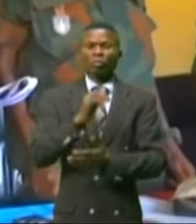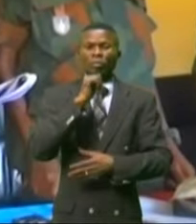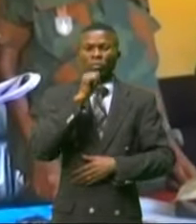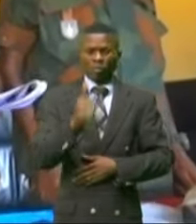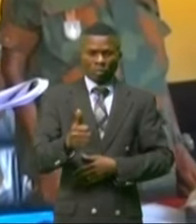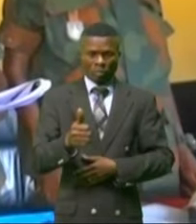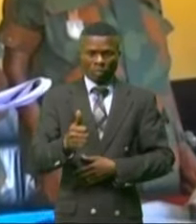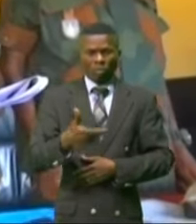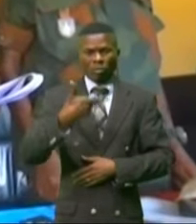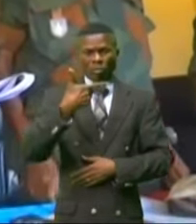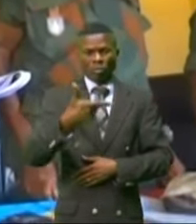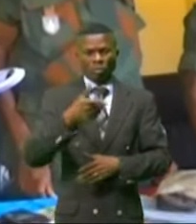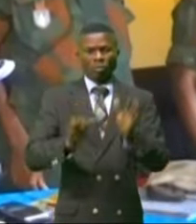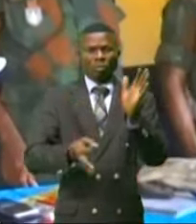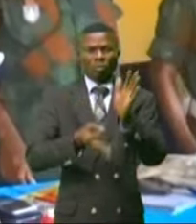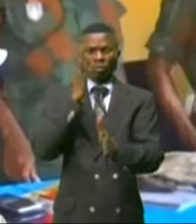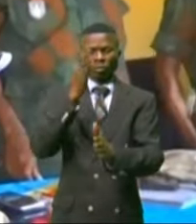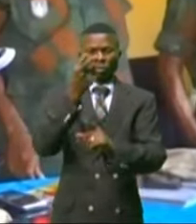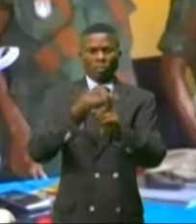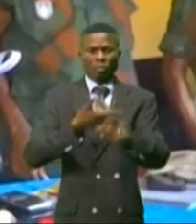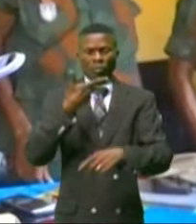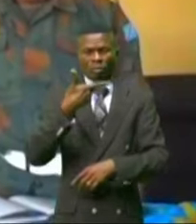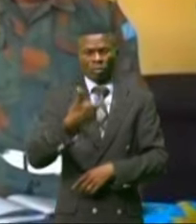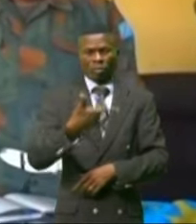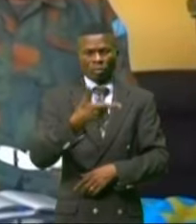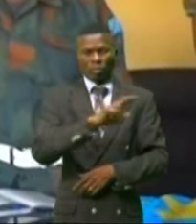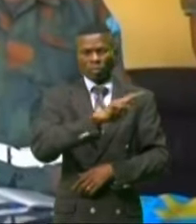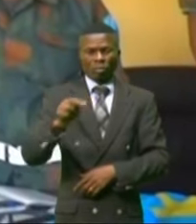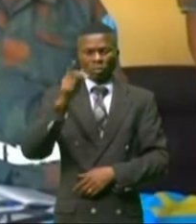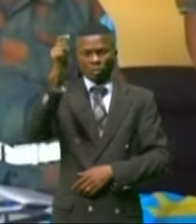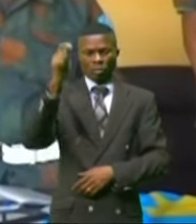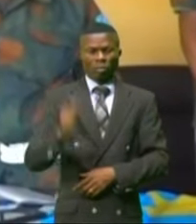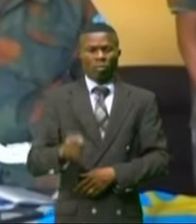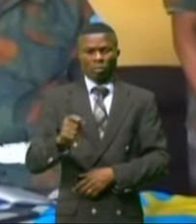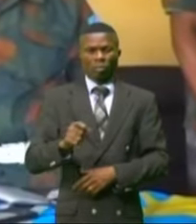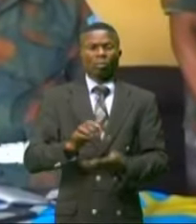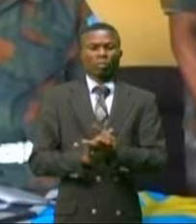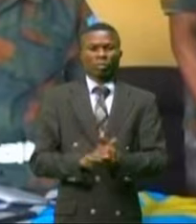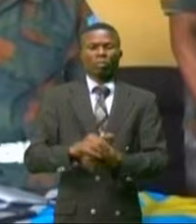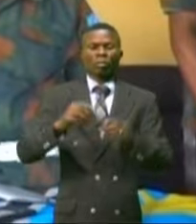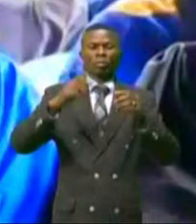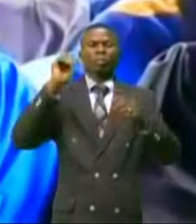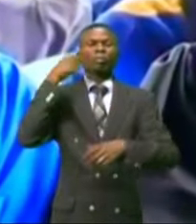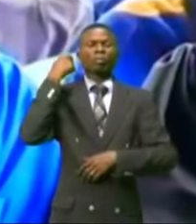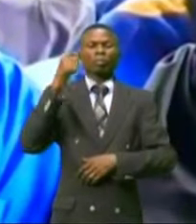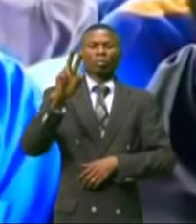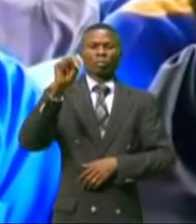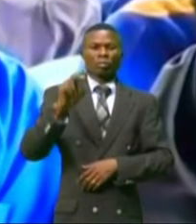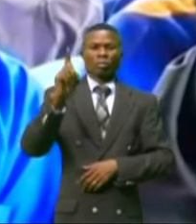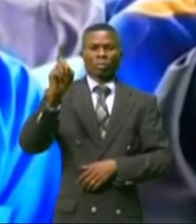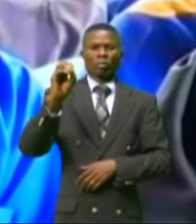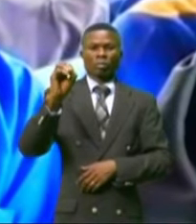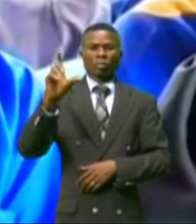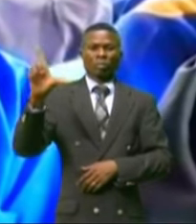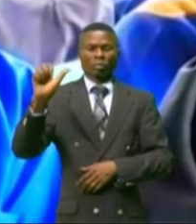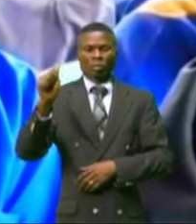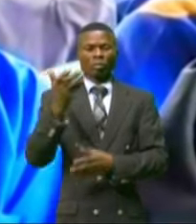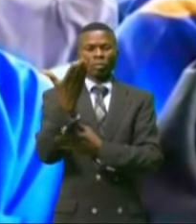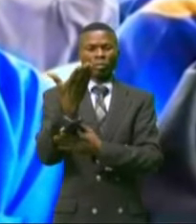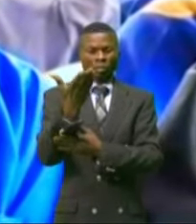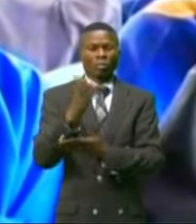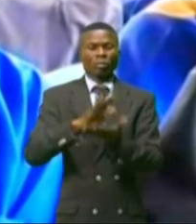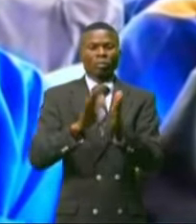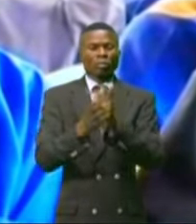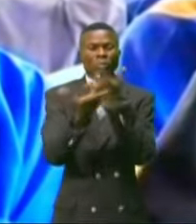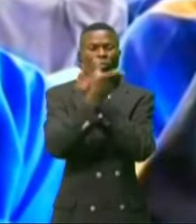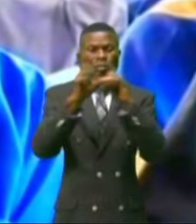rendu mardi 13 février 2024 à la prison militaire de Ndolo. Elle a déclaré la énième demande de mise en liberté